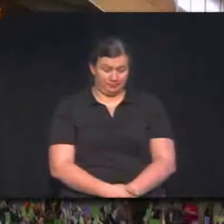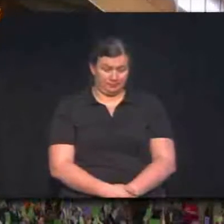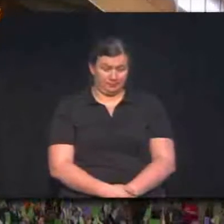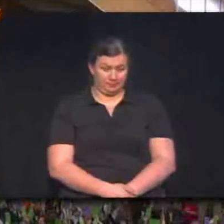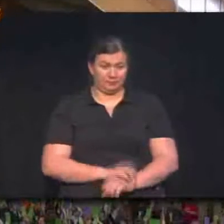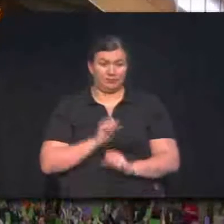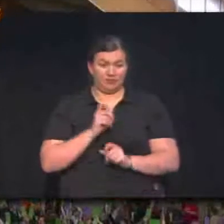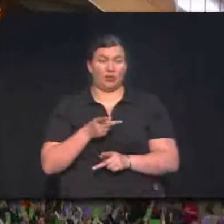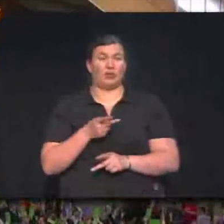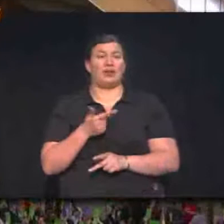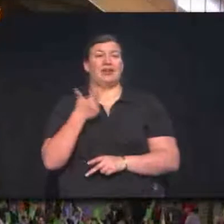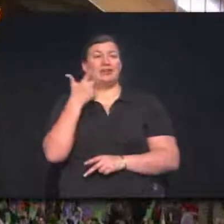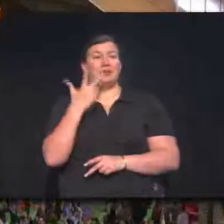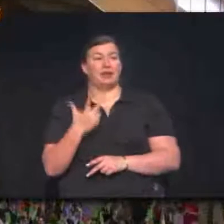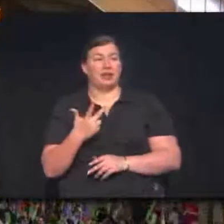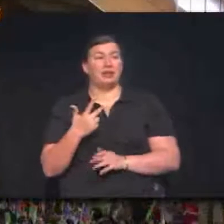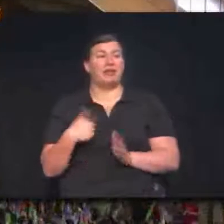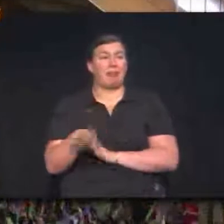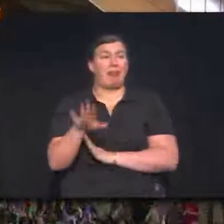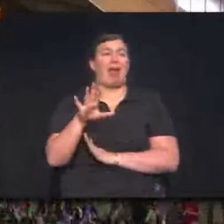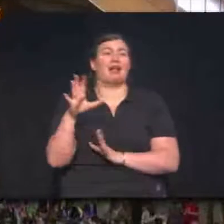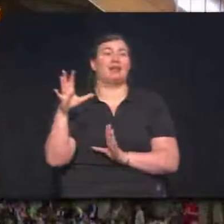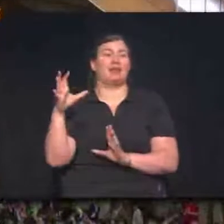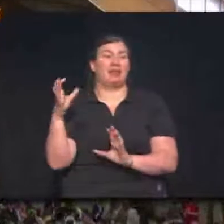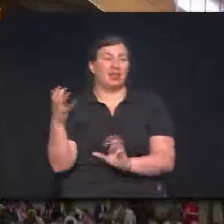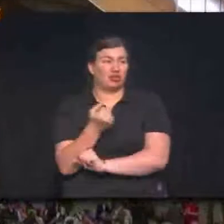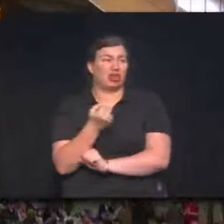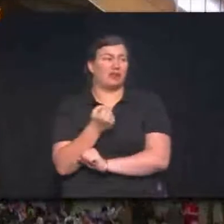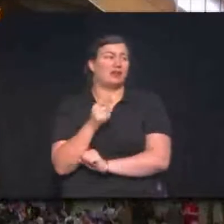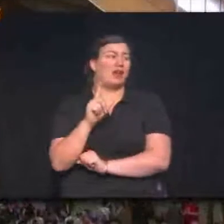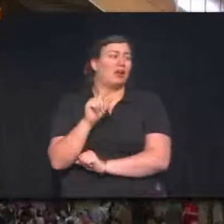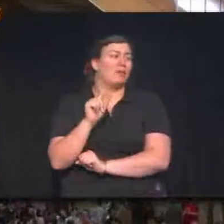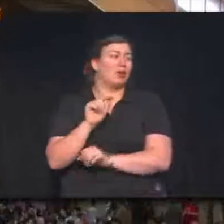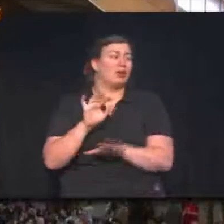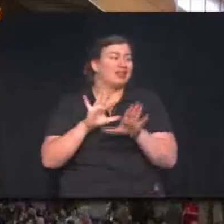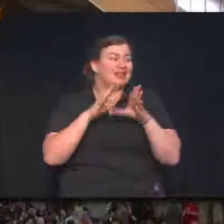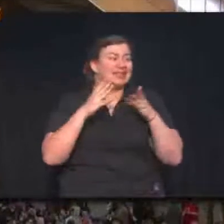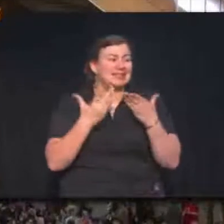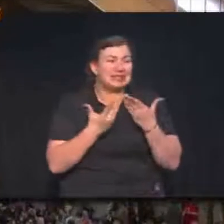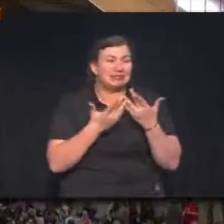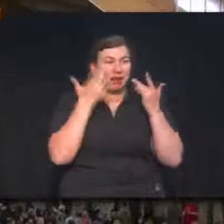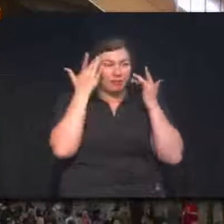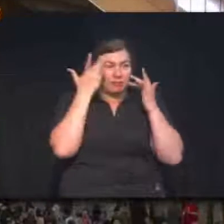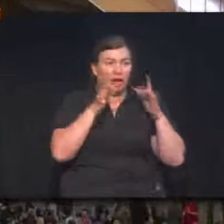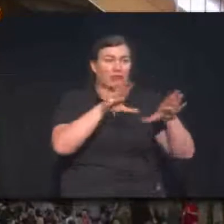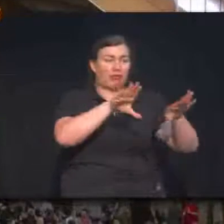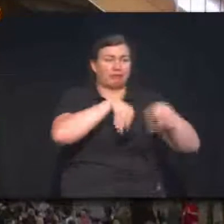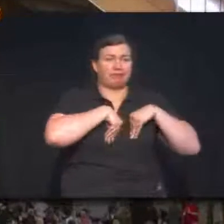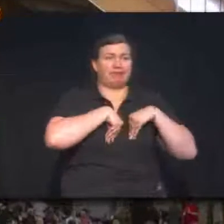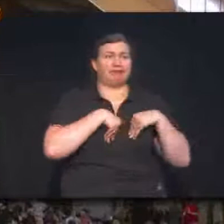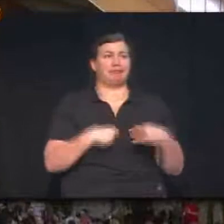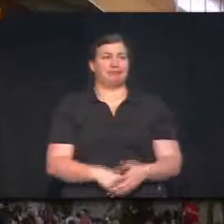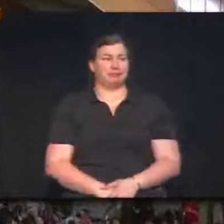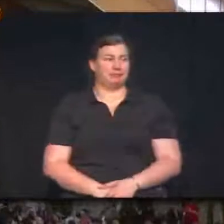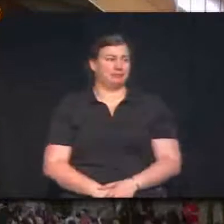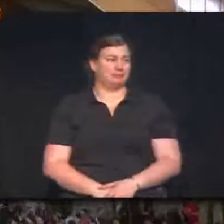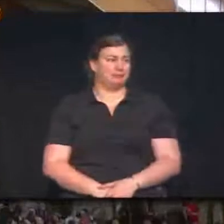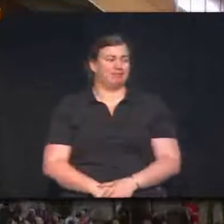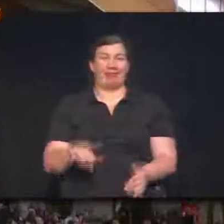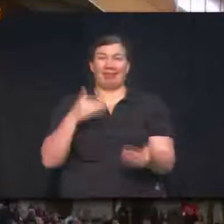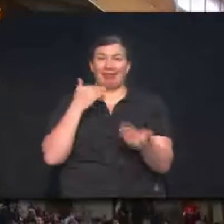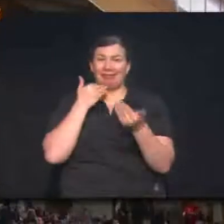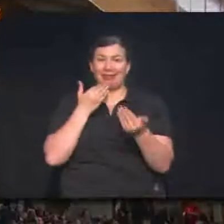okay wir sind uns einig die zweite Mehrheit ist erreicht das heißt der andere ist in Gänze angenommen worden vielen vielen